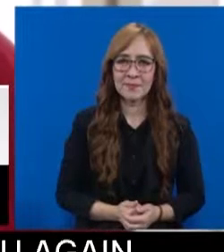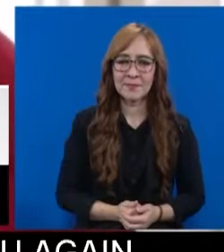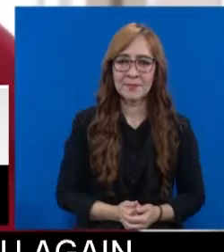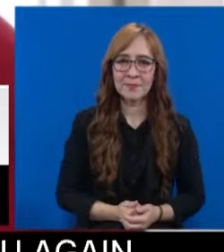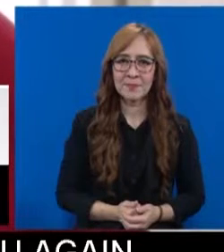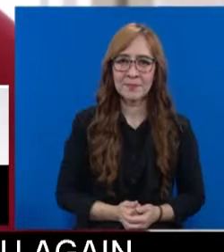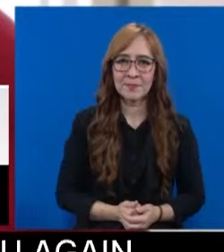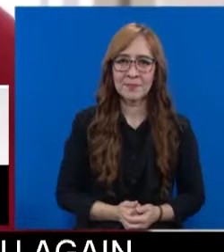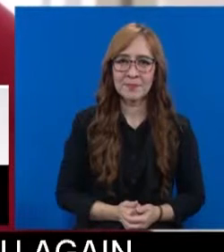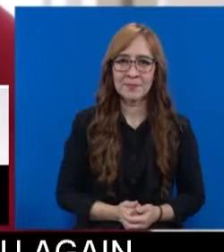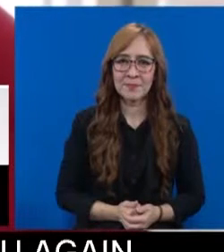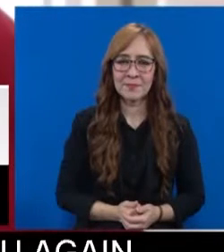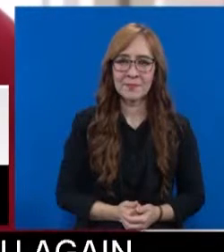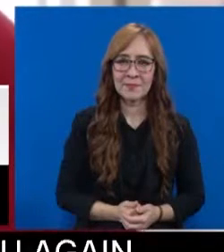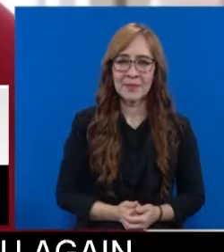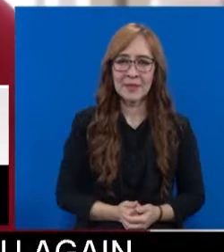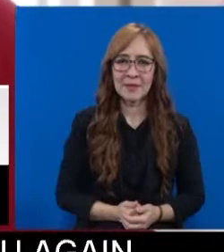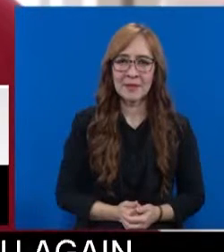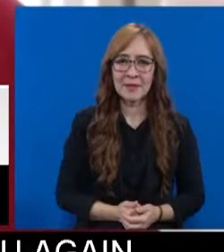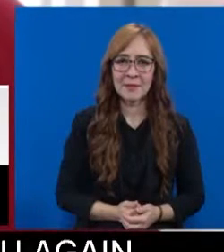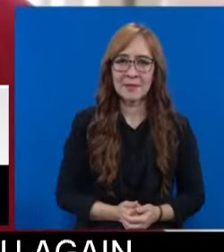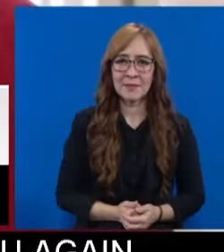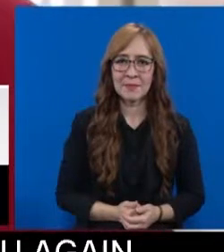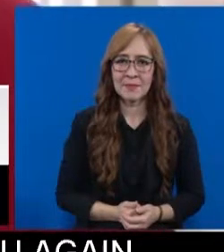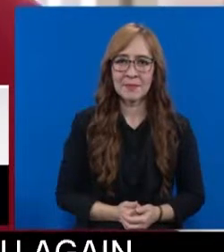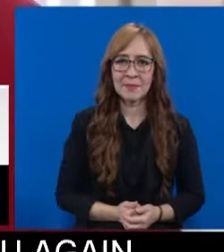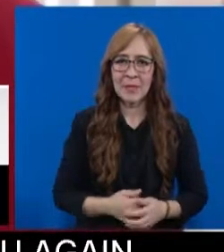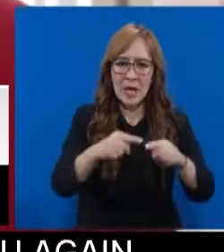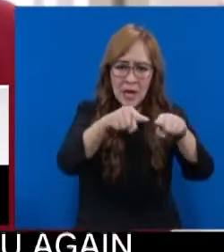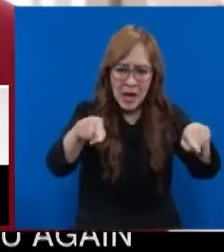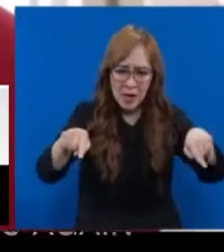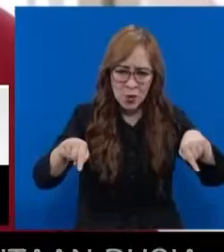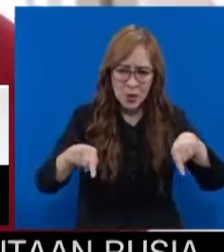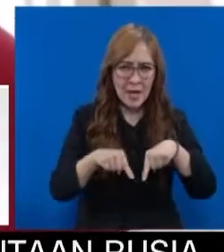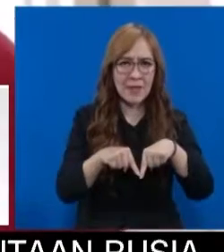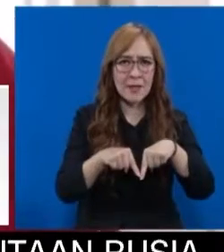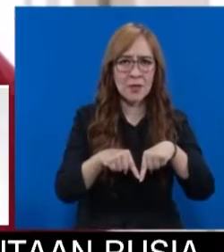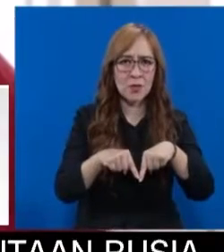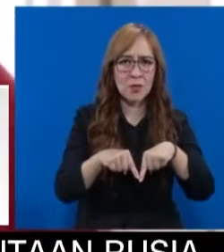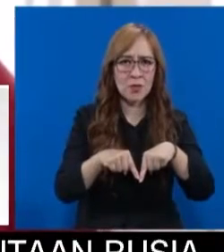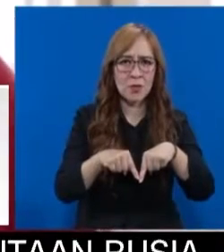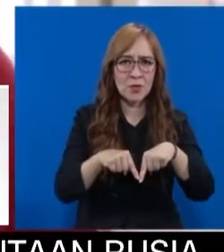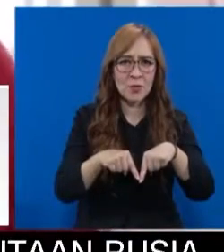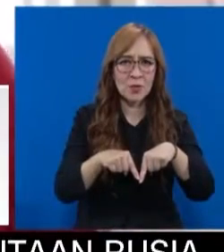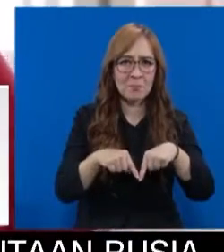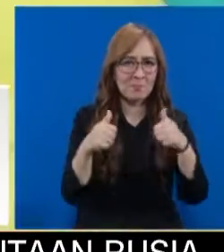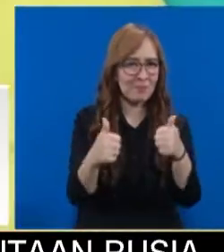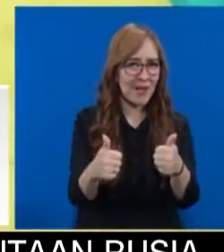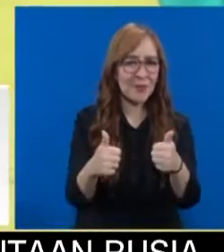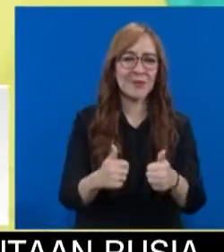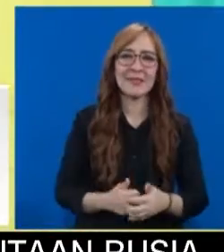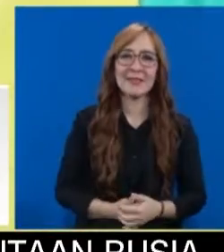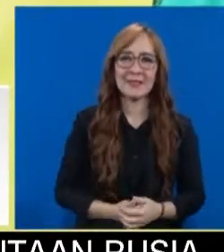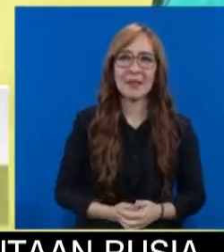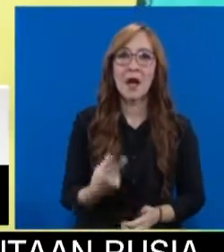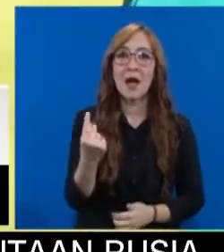tekstur martabaknya itu loh. Adonannya itu, teksturnya itu. Nah itu yang bikin ketagih gitu.